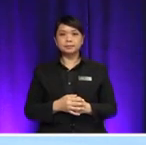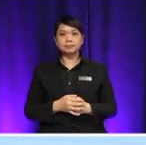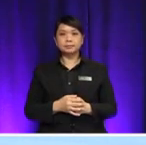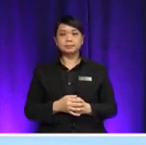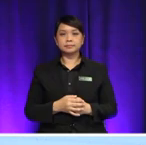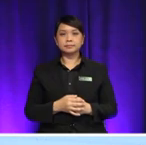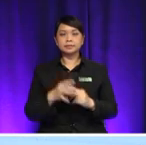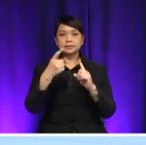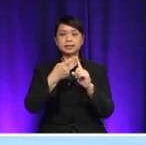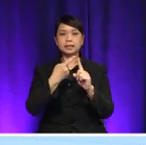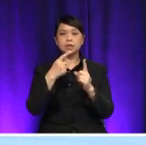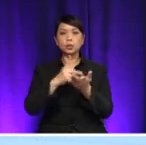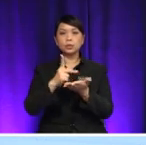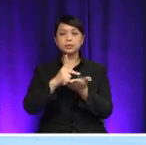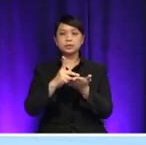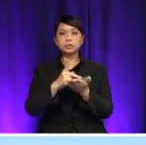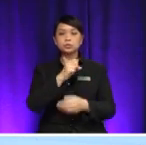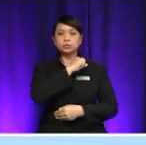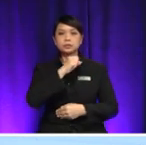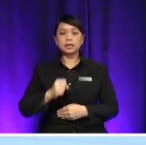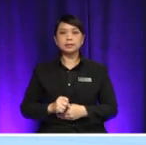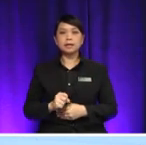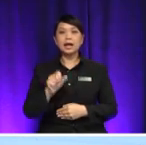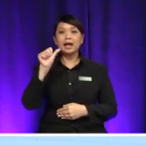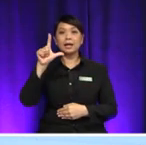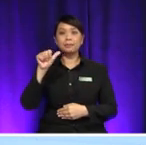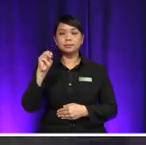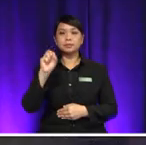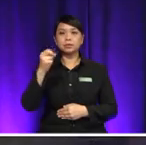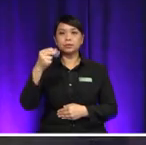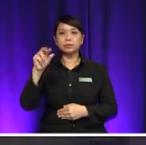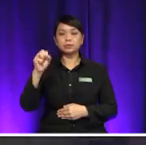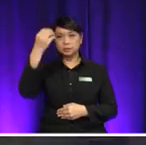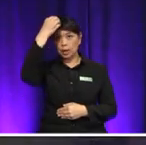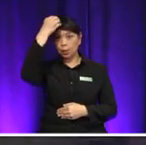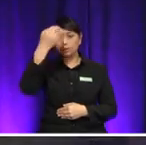Baharudin dari college Islam Sultan Alamsyah selango jadi Assalamualaikum